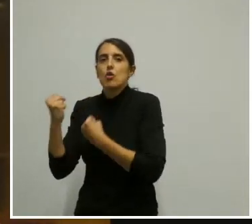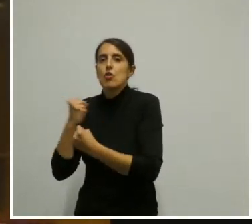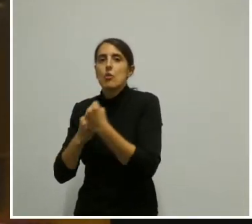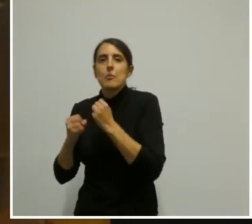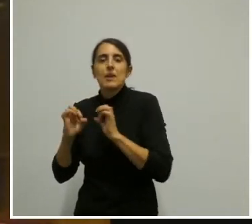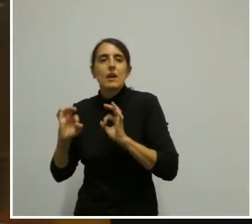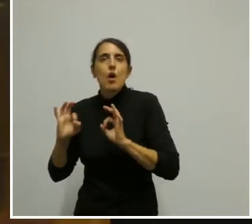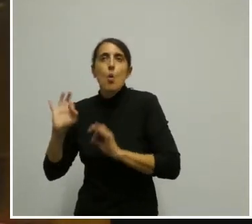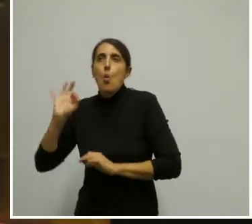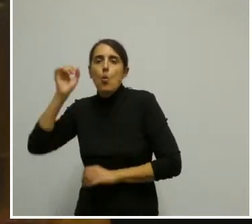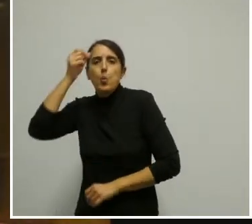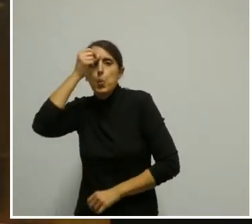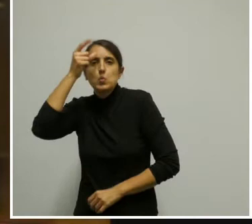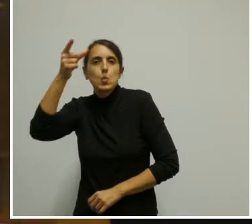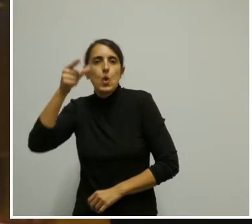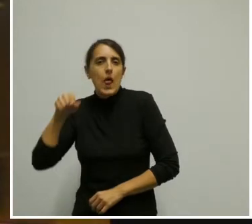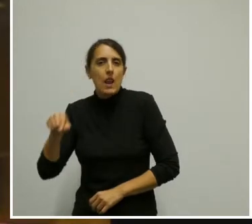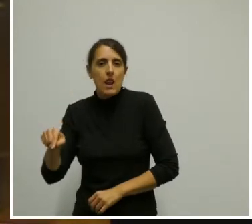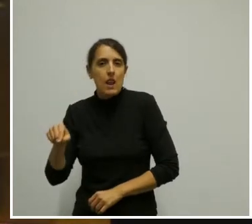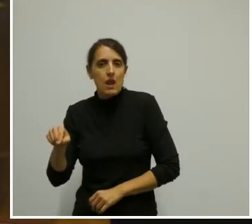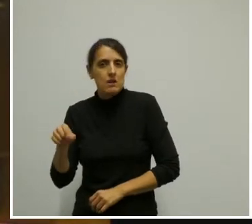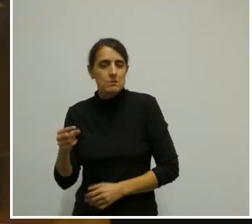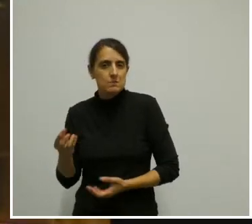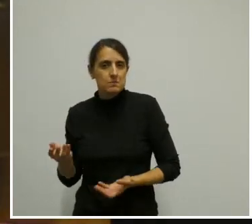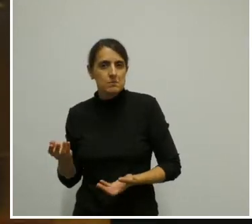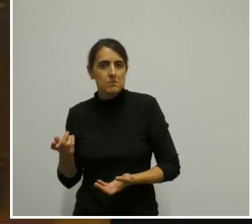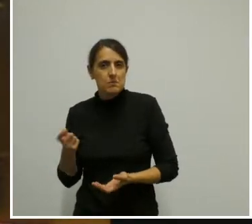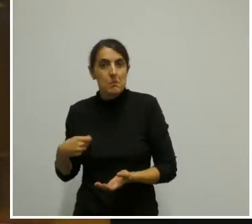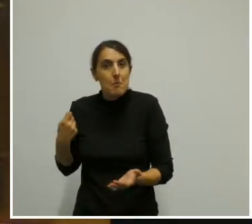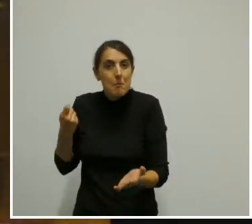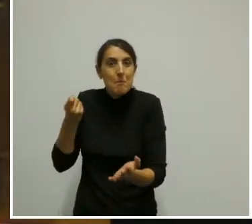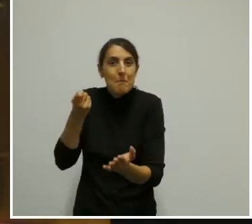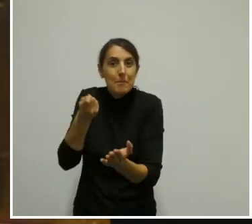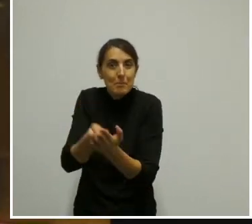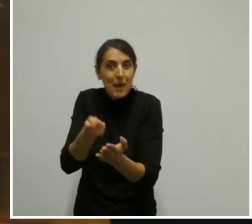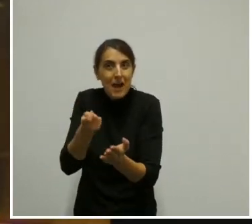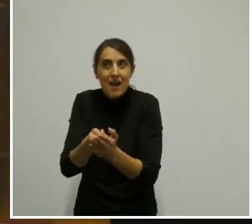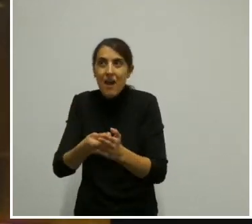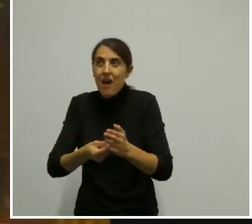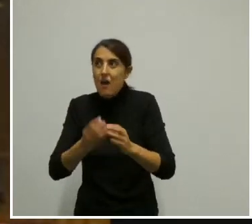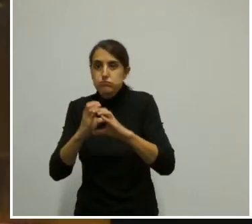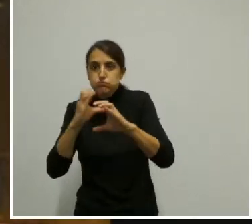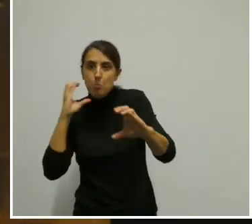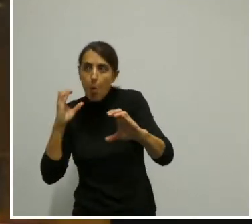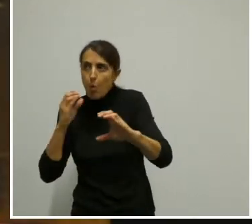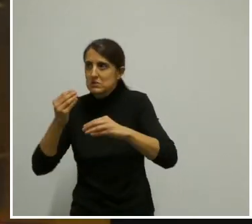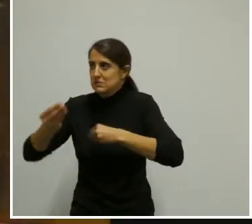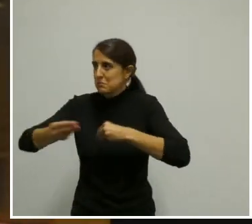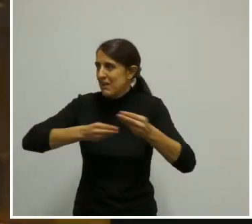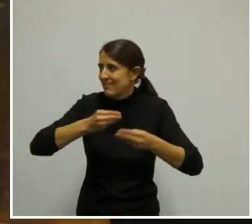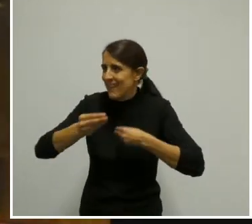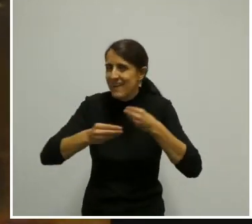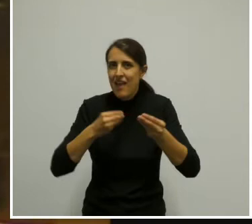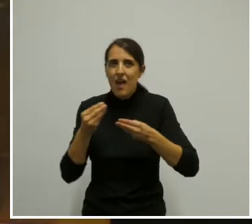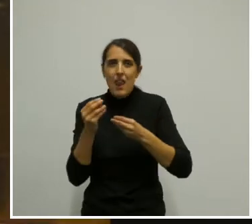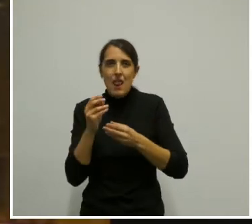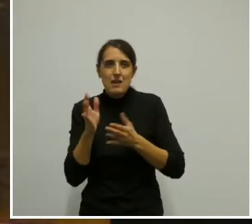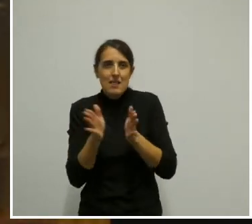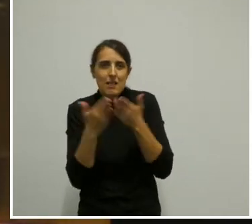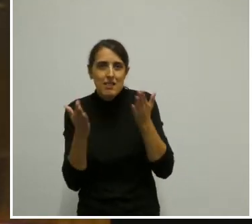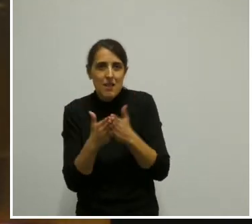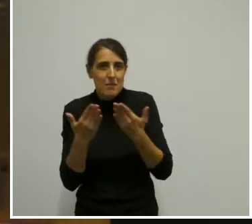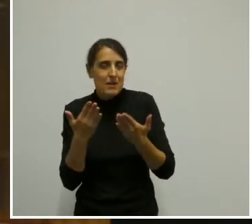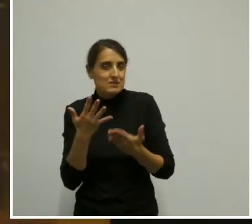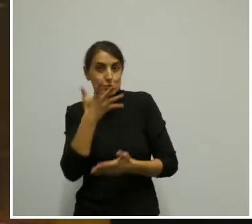o cultural que no els hi permet doncs, pagar unes sortides, pagar un material, uns llibres, i sí que